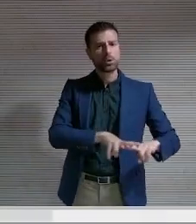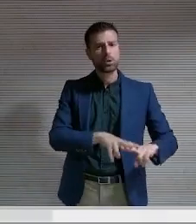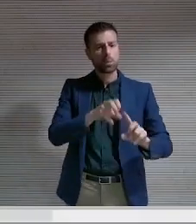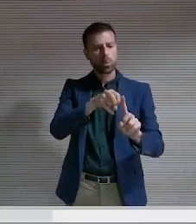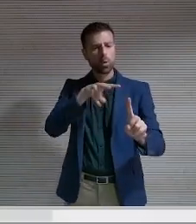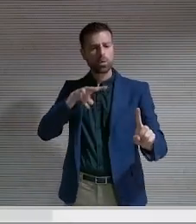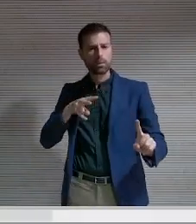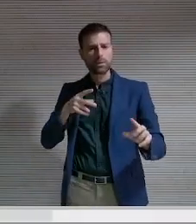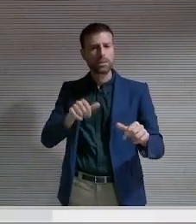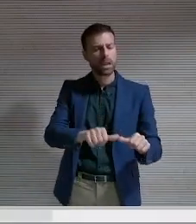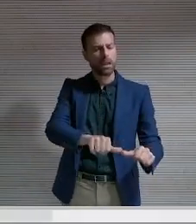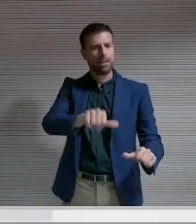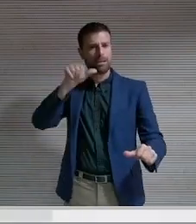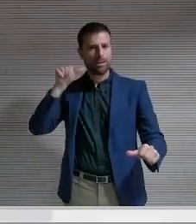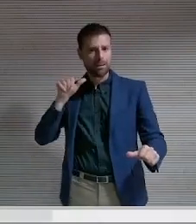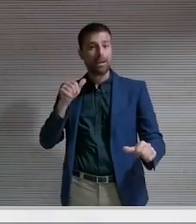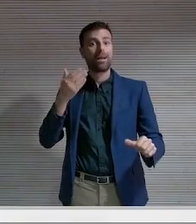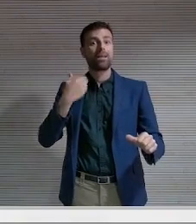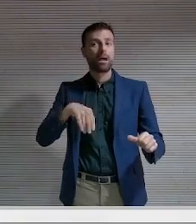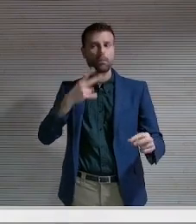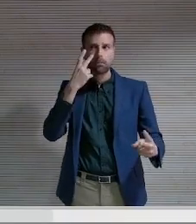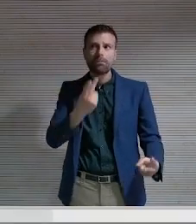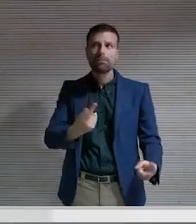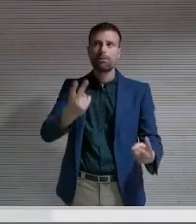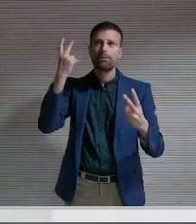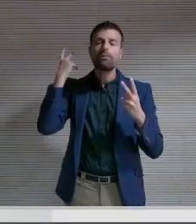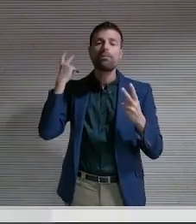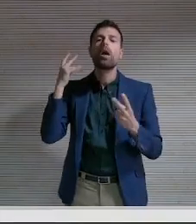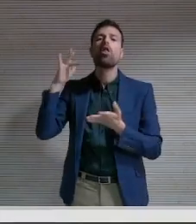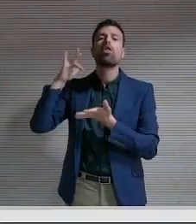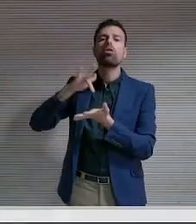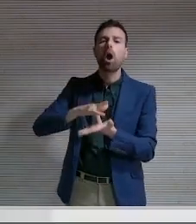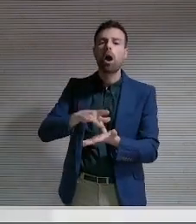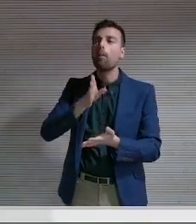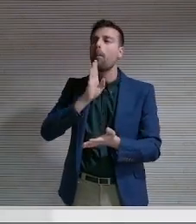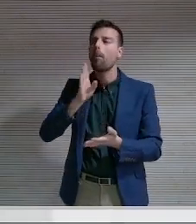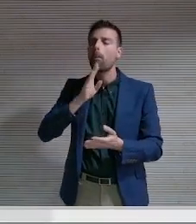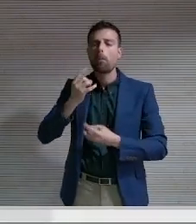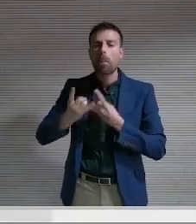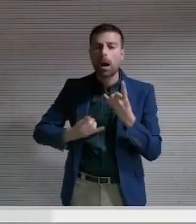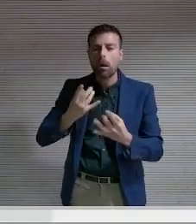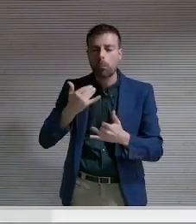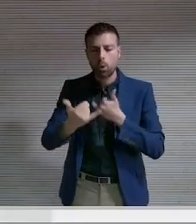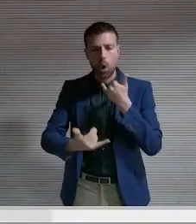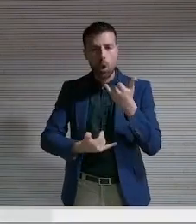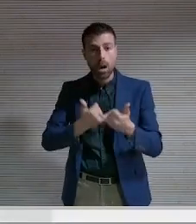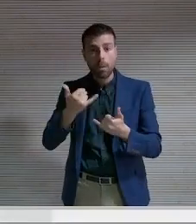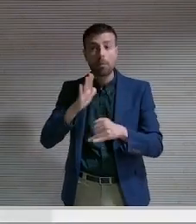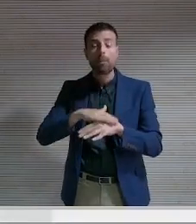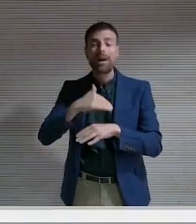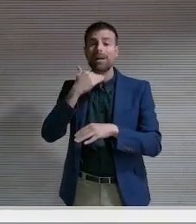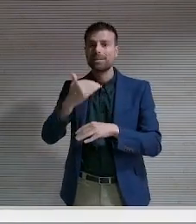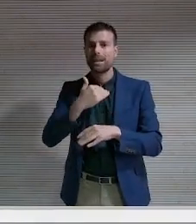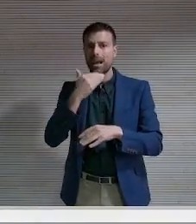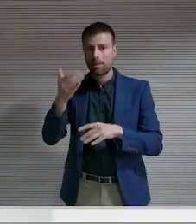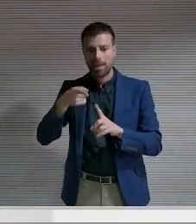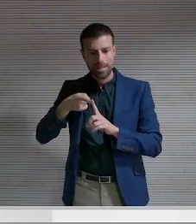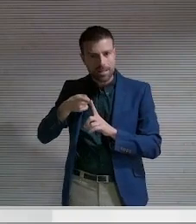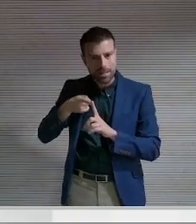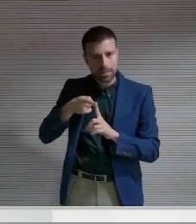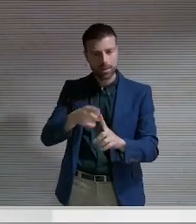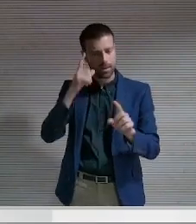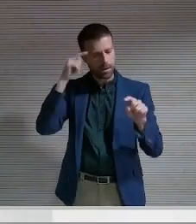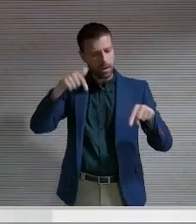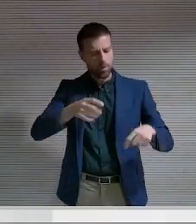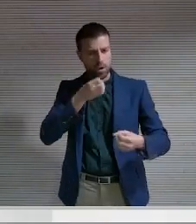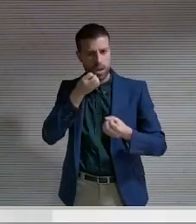històric, especialment tenint en compte d'on venim. Analitzem d'on venim per saber i per posar en valor les dades que tenim avui.